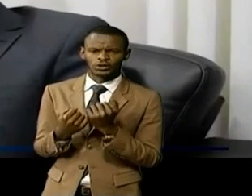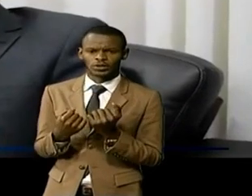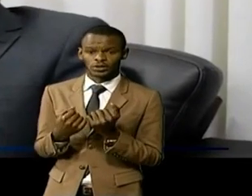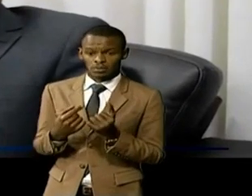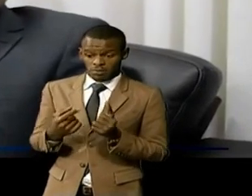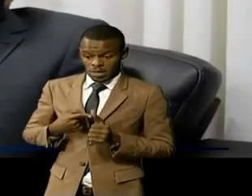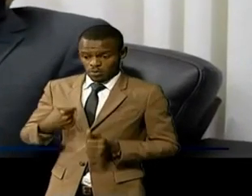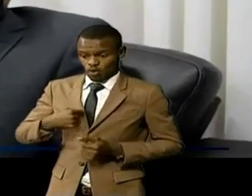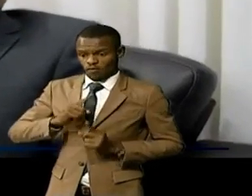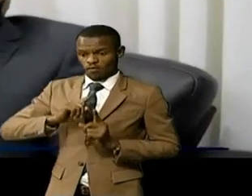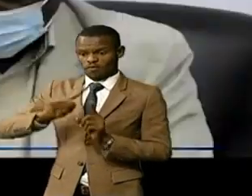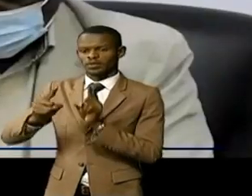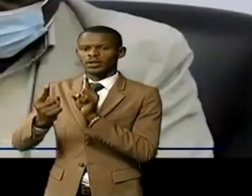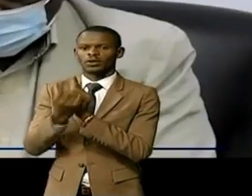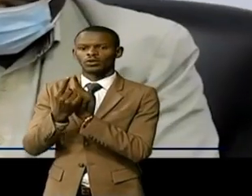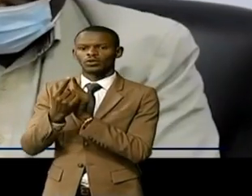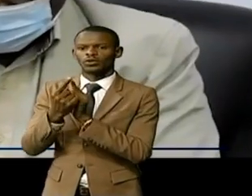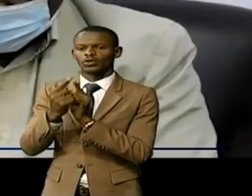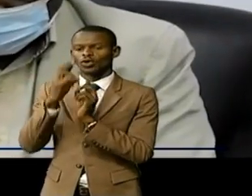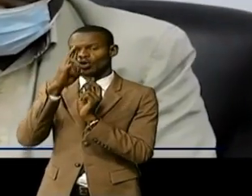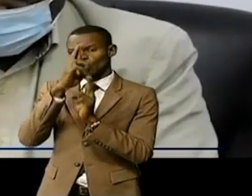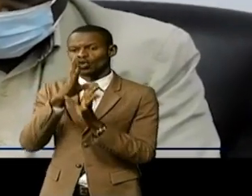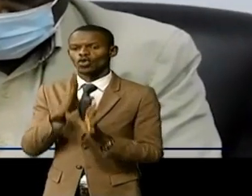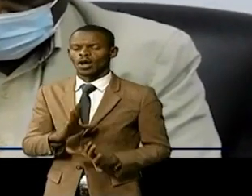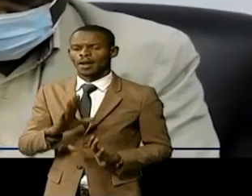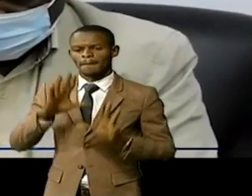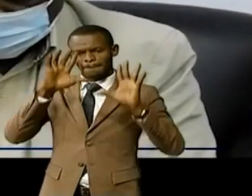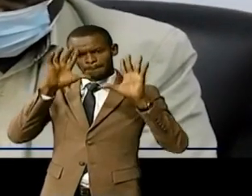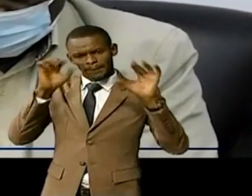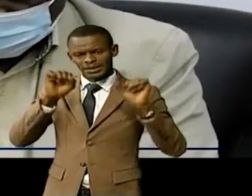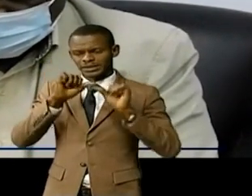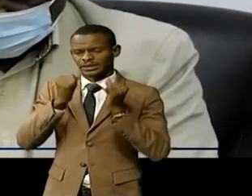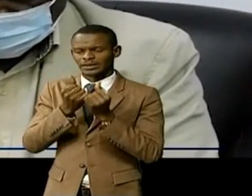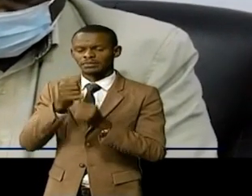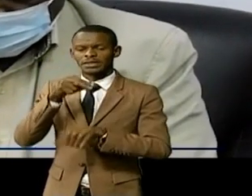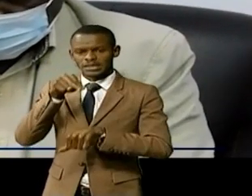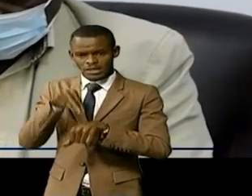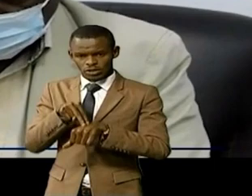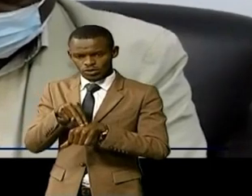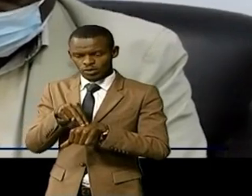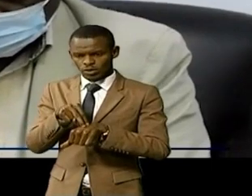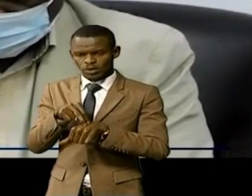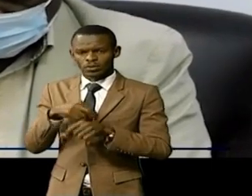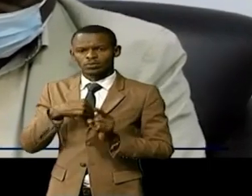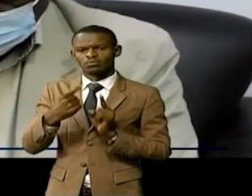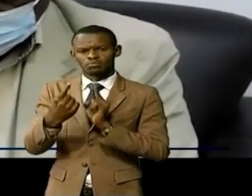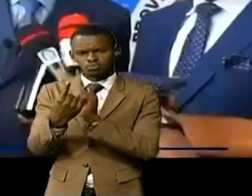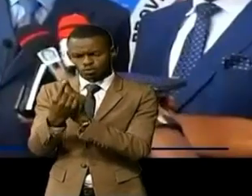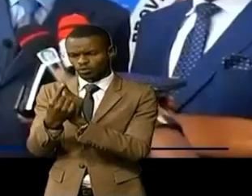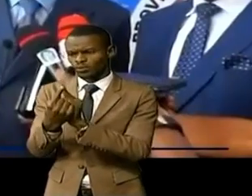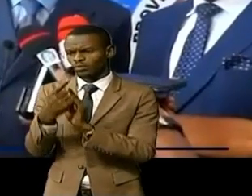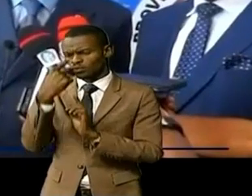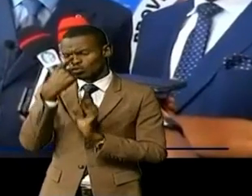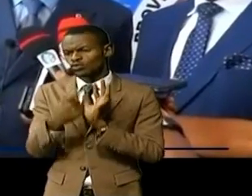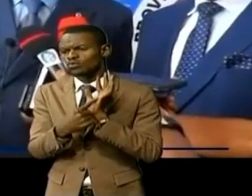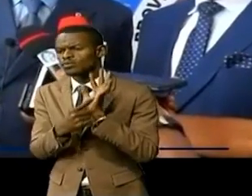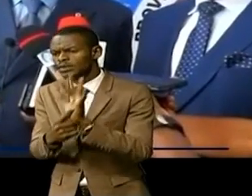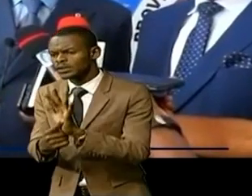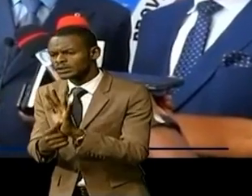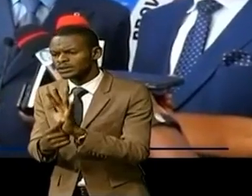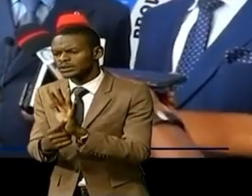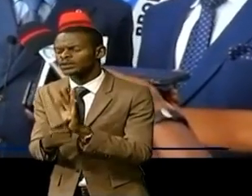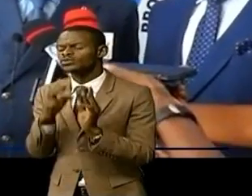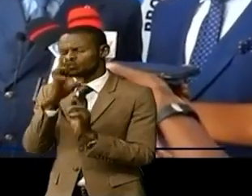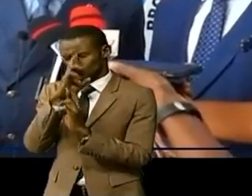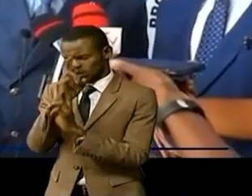provinciale pour justement d'abord lui présenter nos civilités, comme il est de coutume, mais ensuite requérir le soutien